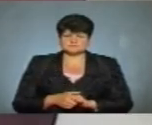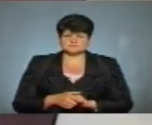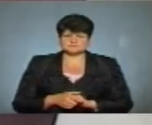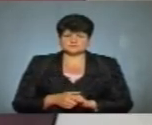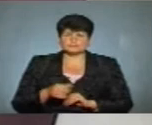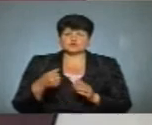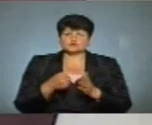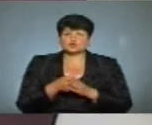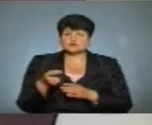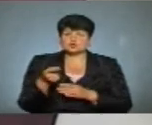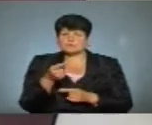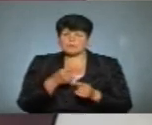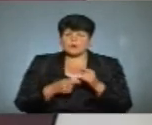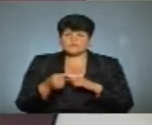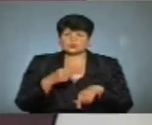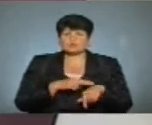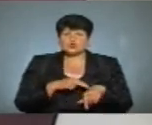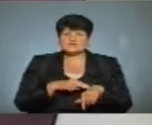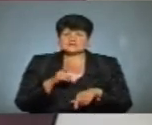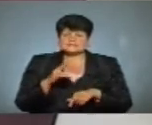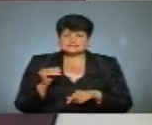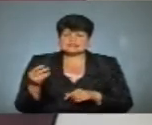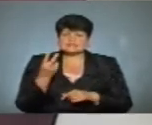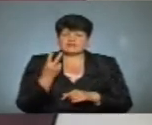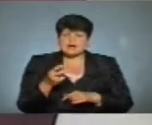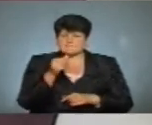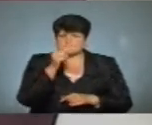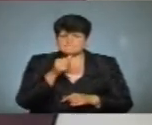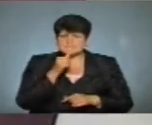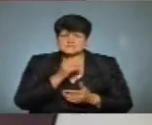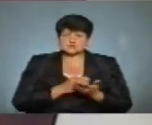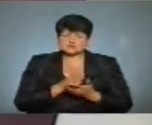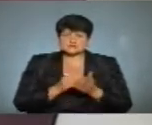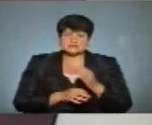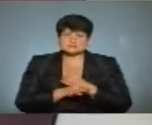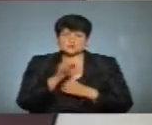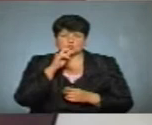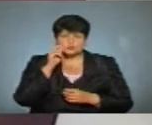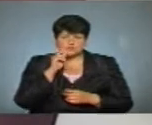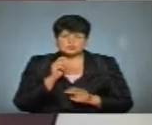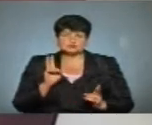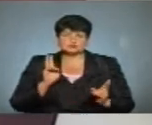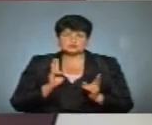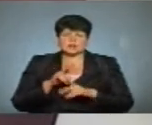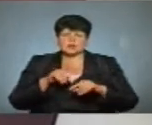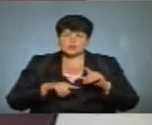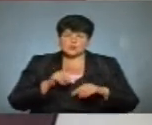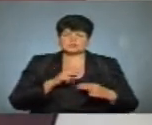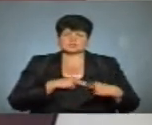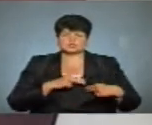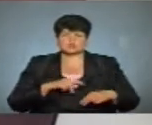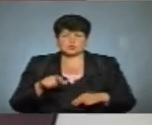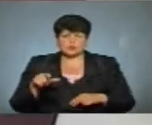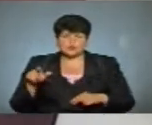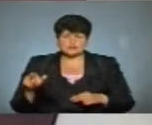До Тернополя повернулися поліцейські, які 2 місяці служили на сході України. Правоохоронців зустріли родичі і колеги. Зі